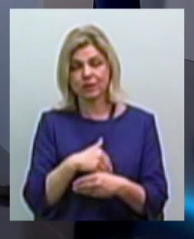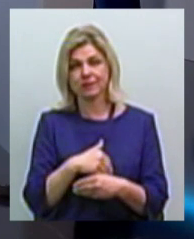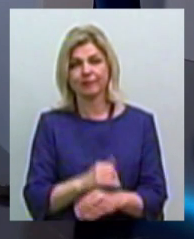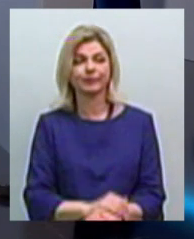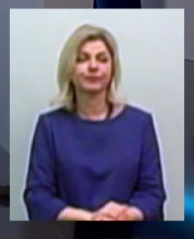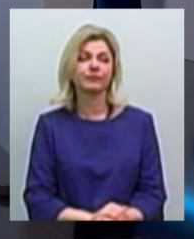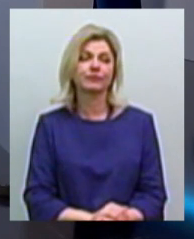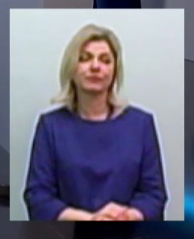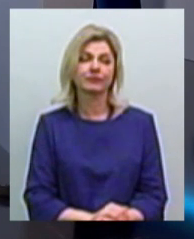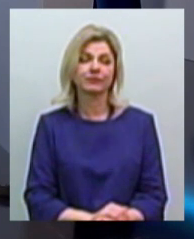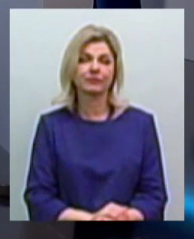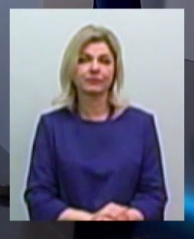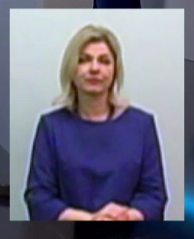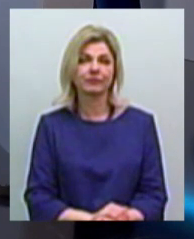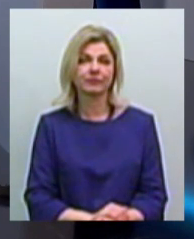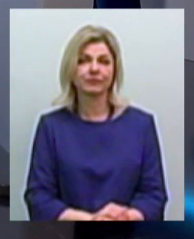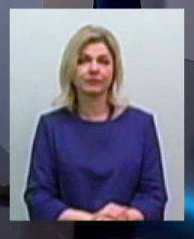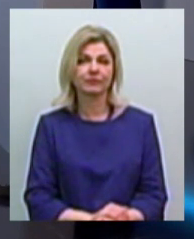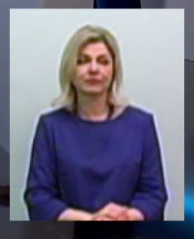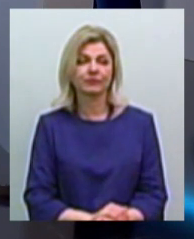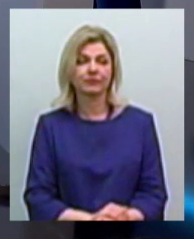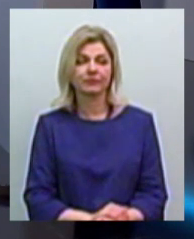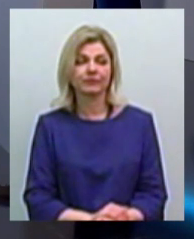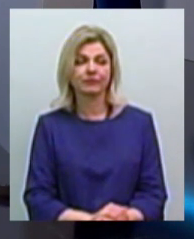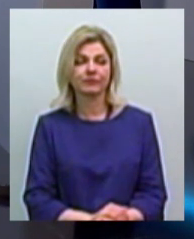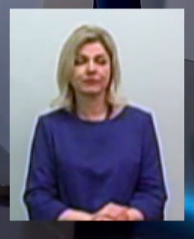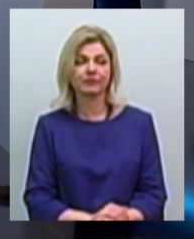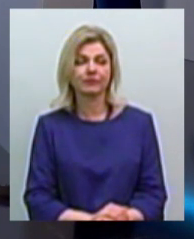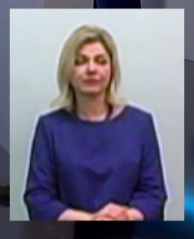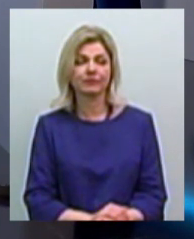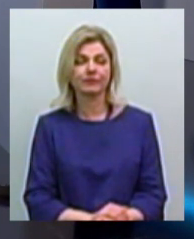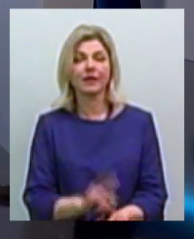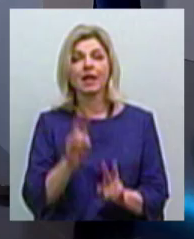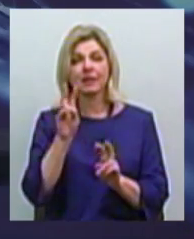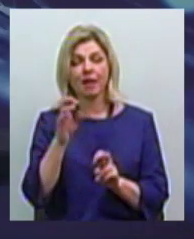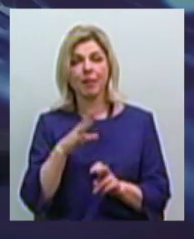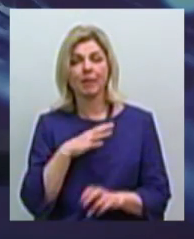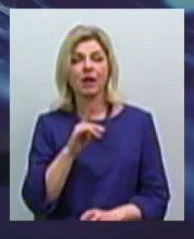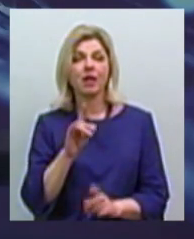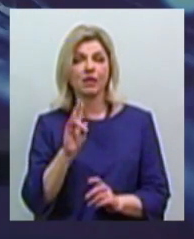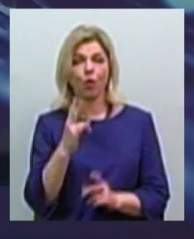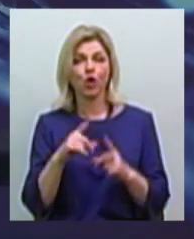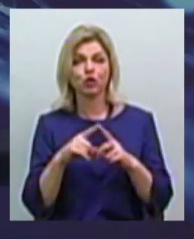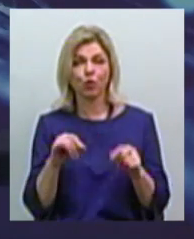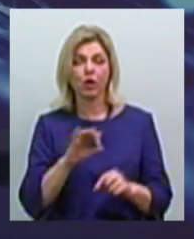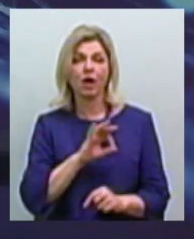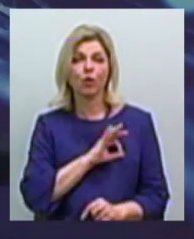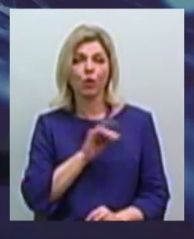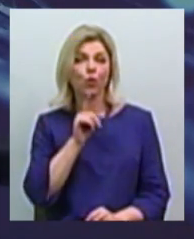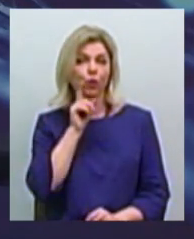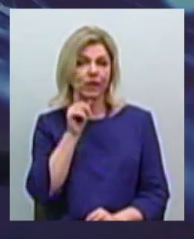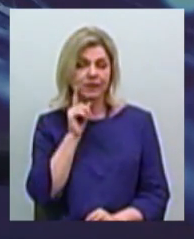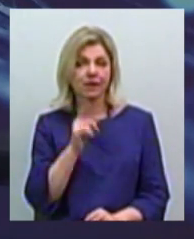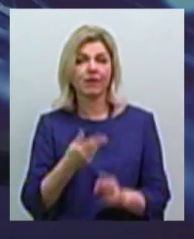Артем Кривцов та Євген Мороховець сьогодні гості нашої студії. Тема нашого ефіру – Миколаївська школа пара юристів, але